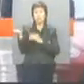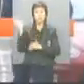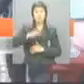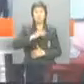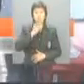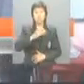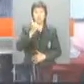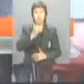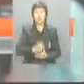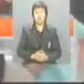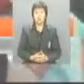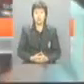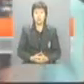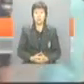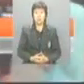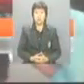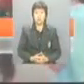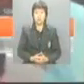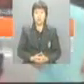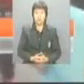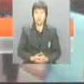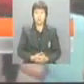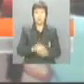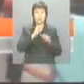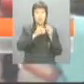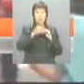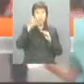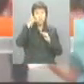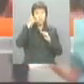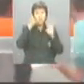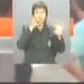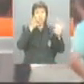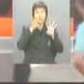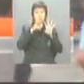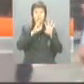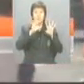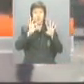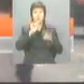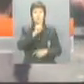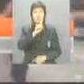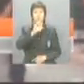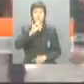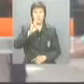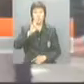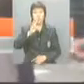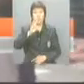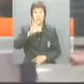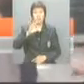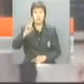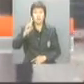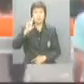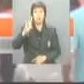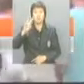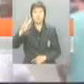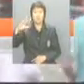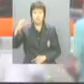4479186517200นะครับ หรืออีกหมายเลขหนึ่งที่เป็นของฝ่ายของการทุจริต